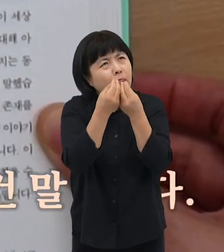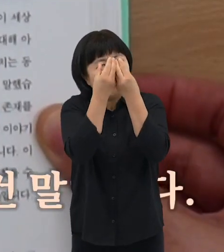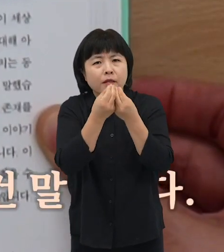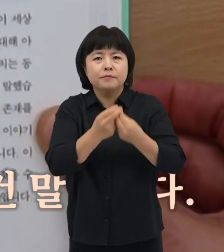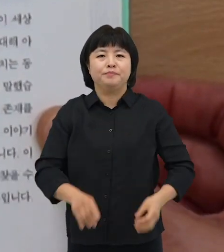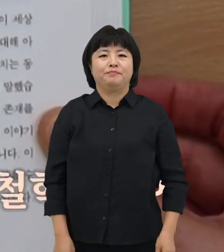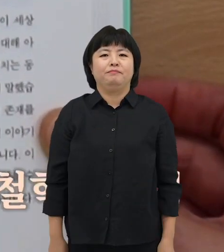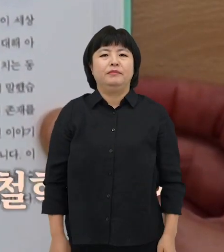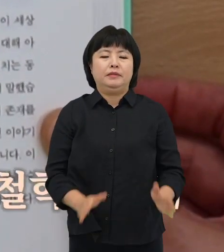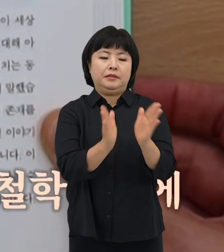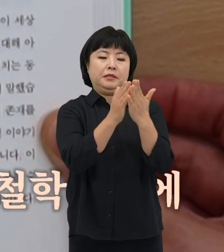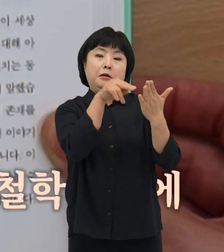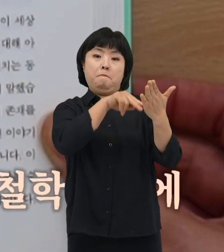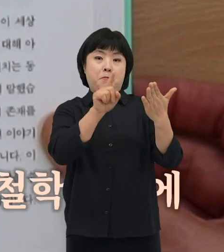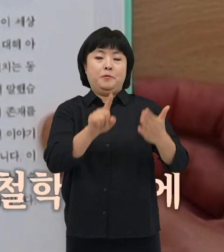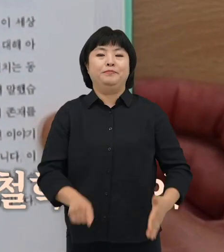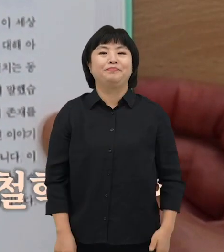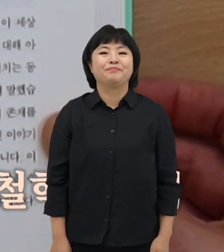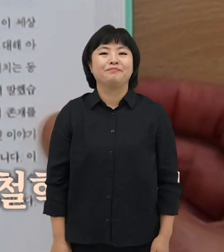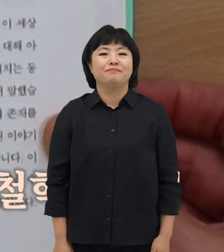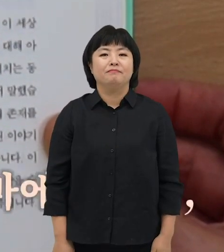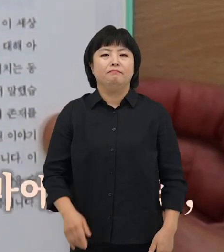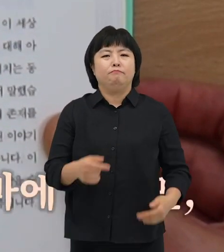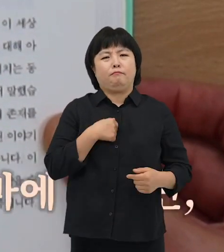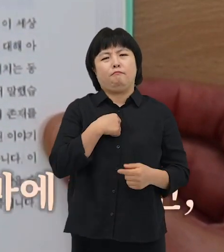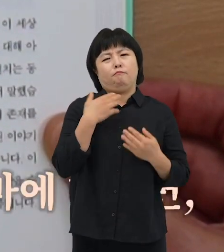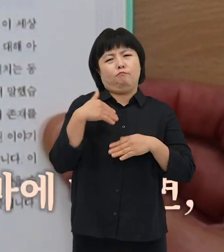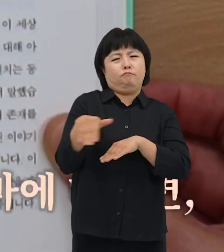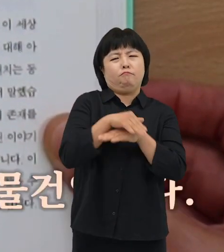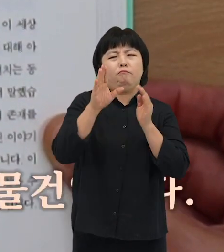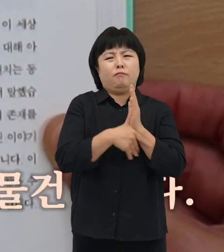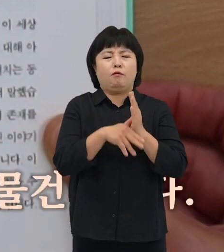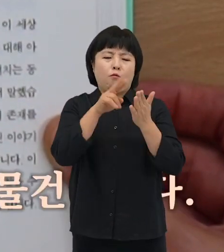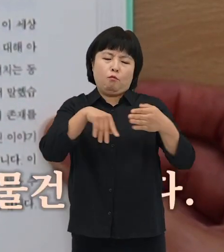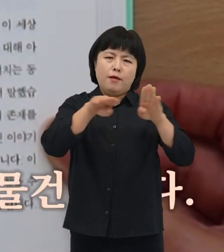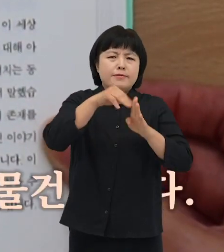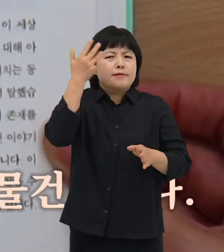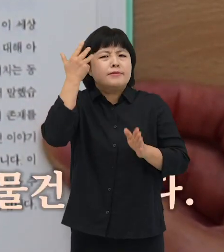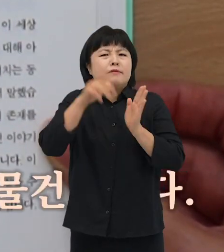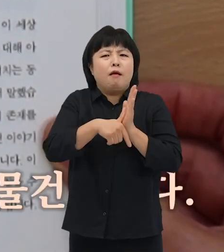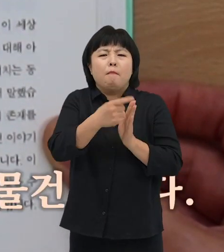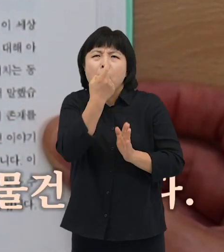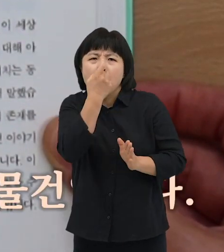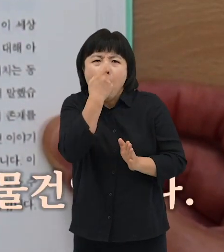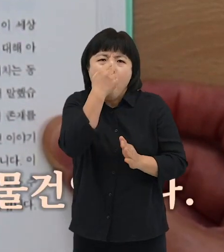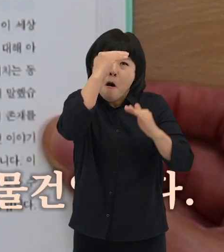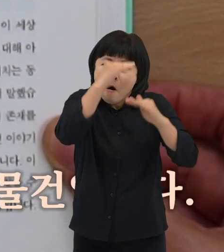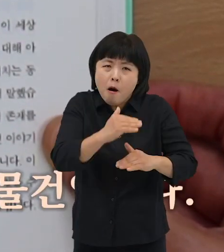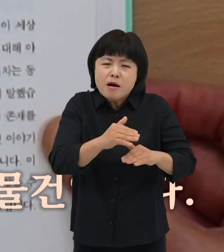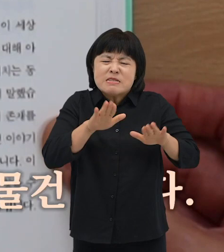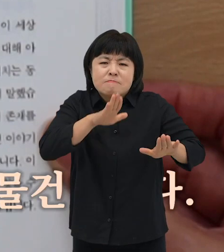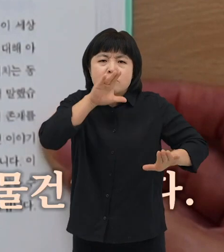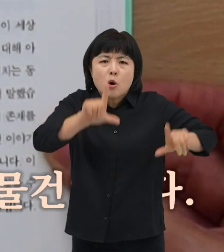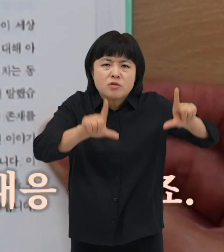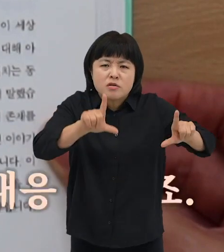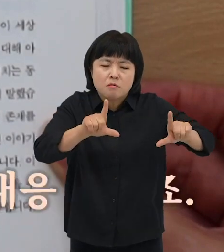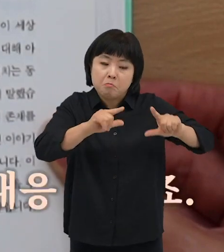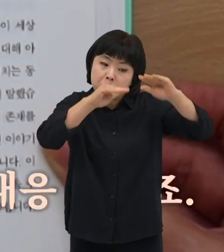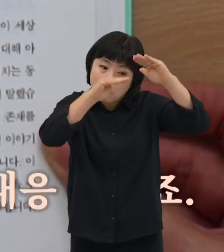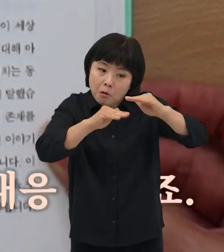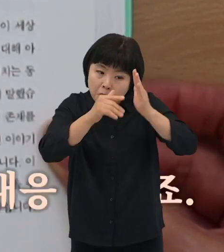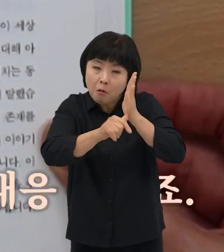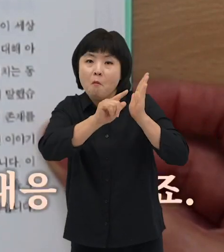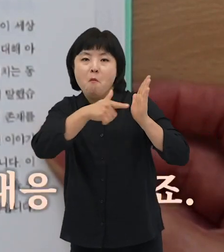건 말입니다. 제가 학교 다닐 때 도서관 철학 시간에 배운 바에 따르면 현실에 존재하는 것을 다루는 물건입니다.